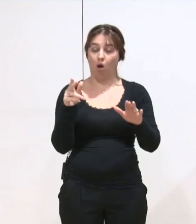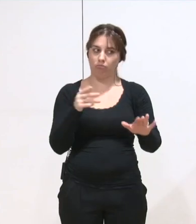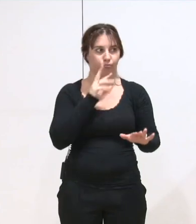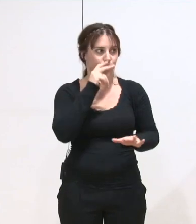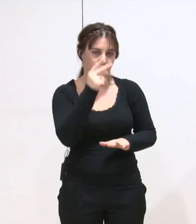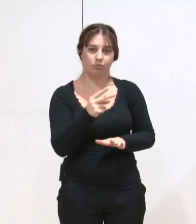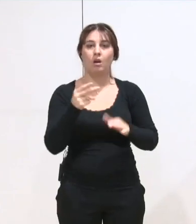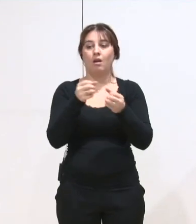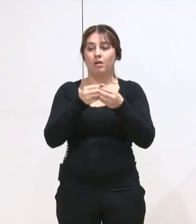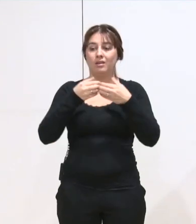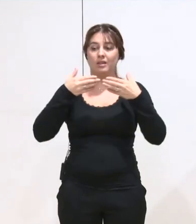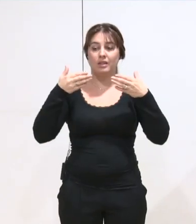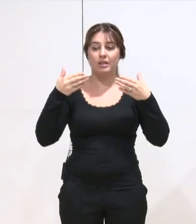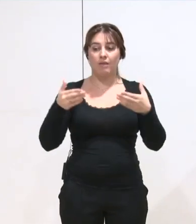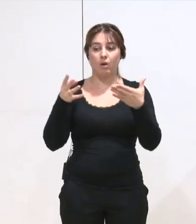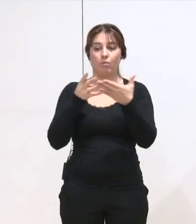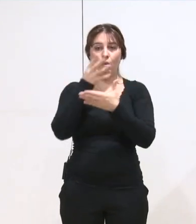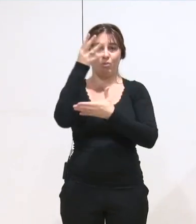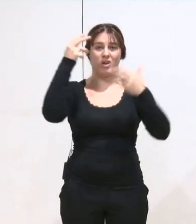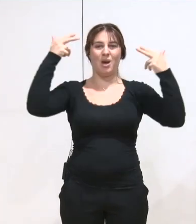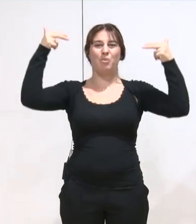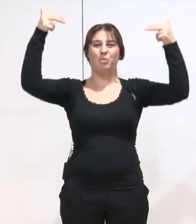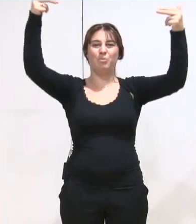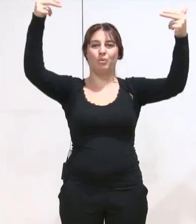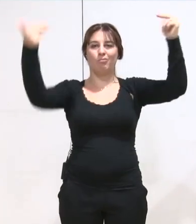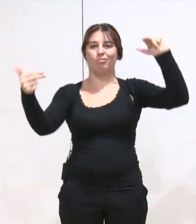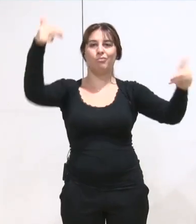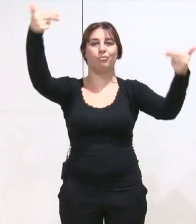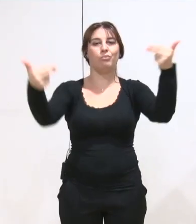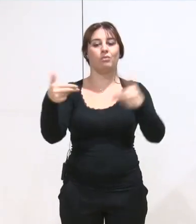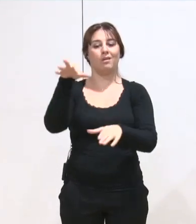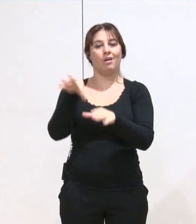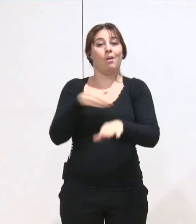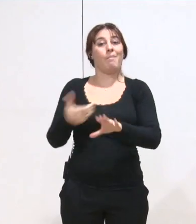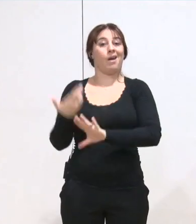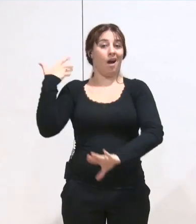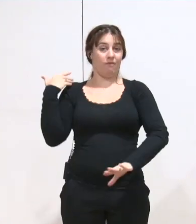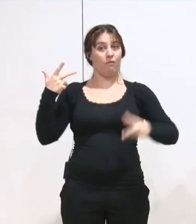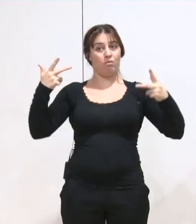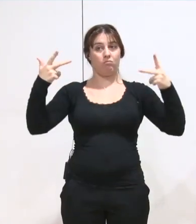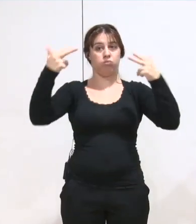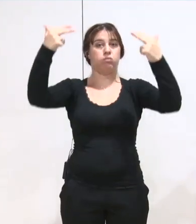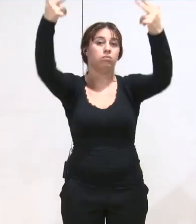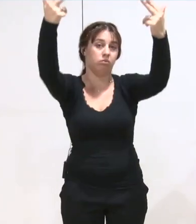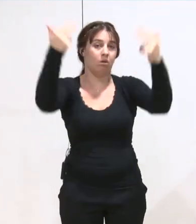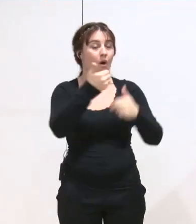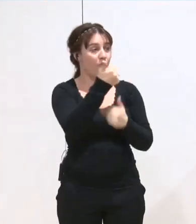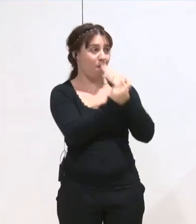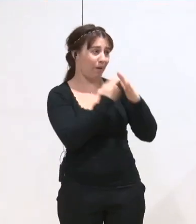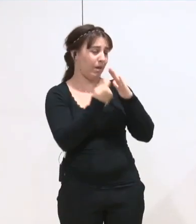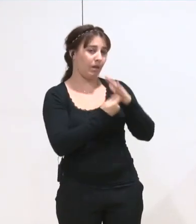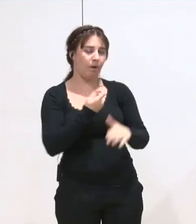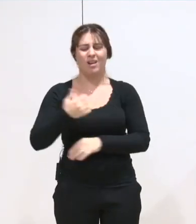l'abandon du bien trop timide projet de développement de la vidéosurveillance de votre prédécesseur. Vous allez sans doute me répéter qu'elle ne sert à rien et qu'elle est